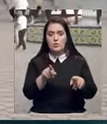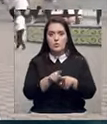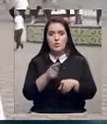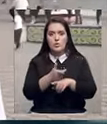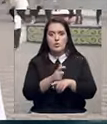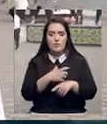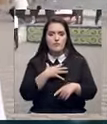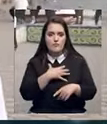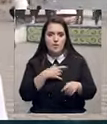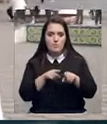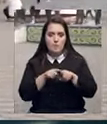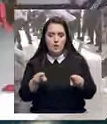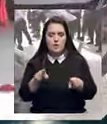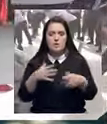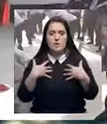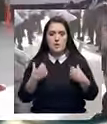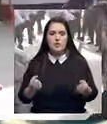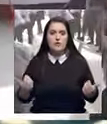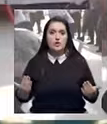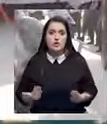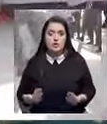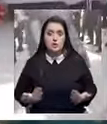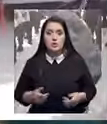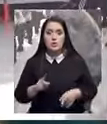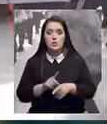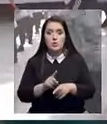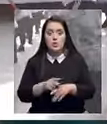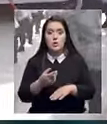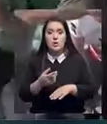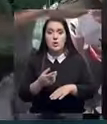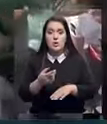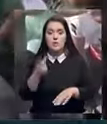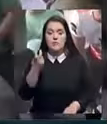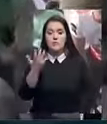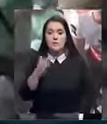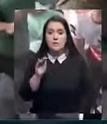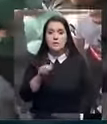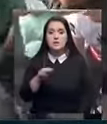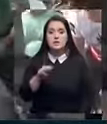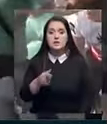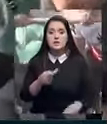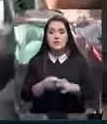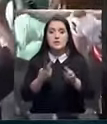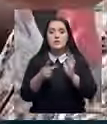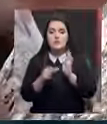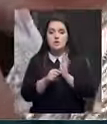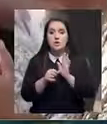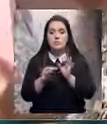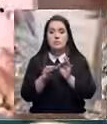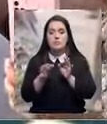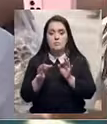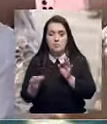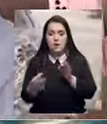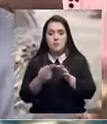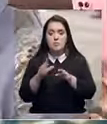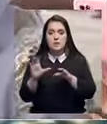важна пропаганда здорового образа жизни. Золото в нелегкой борьбе и приз в 250 тысяч тенге достались команде 26-го микрорайона. Серебро